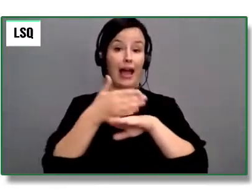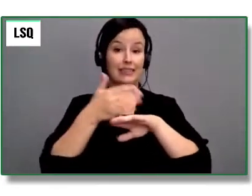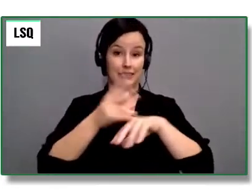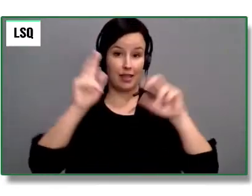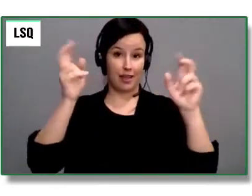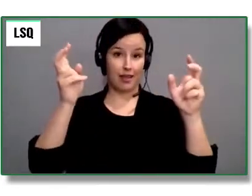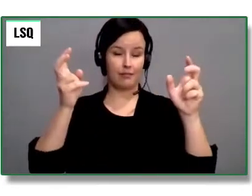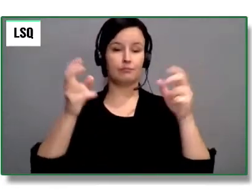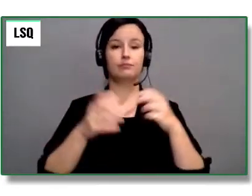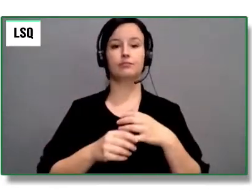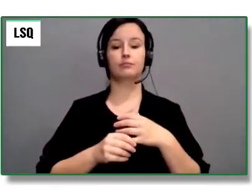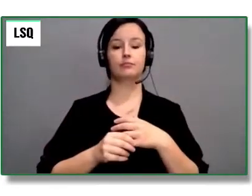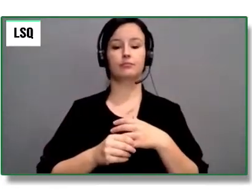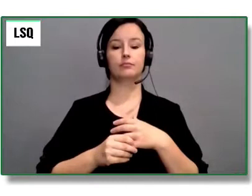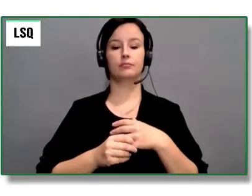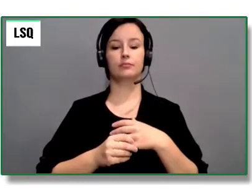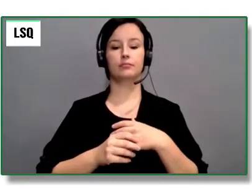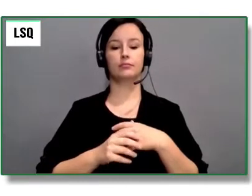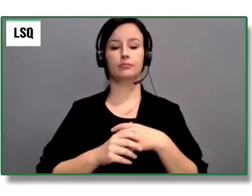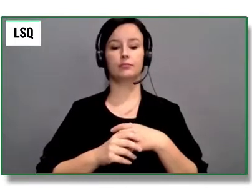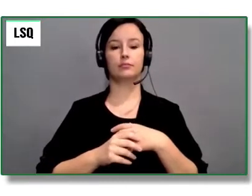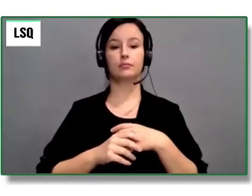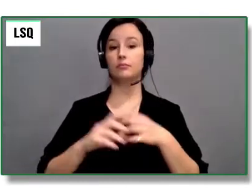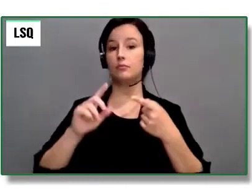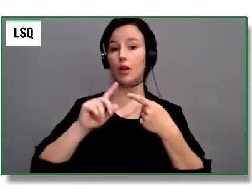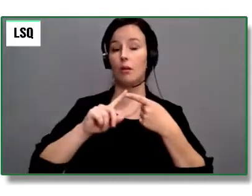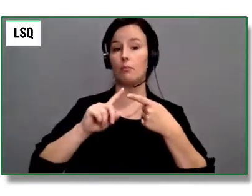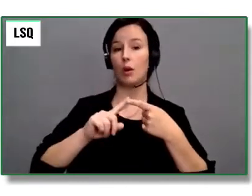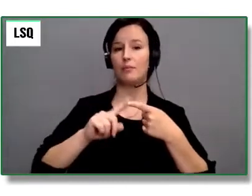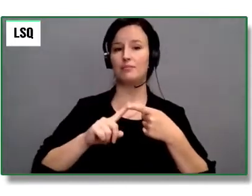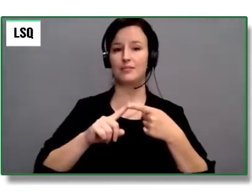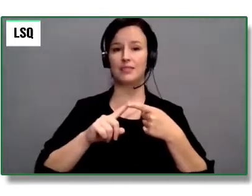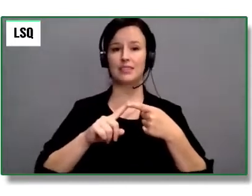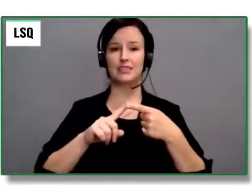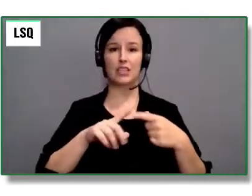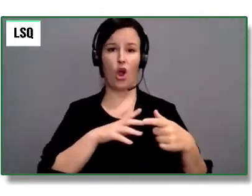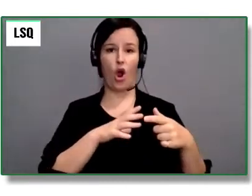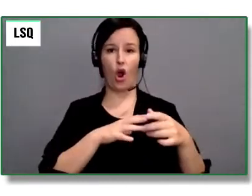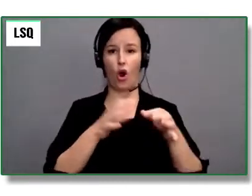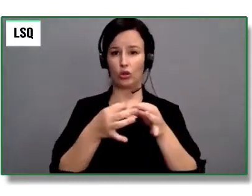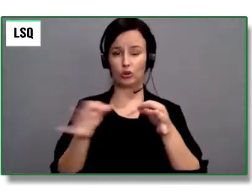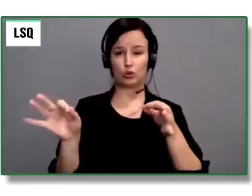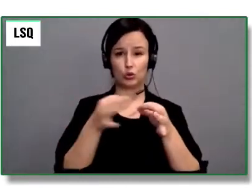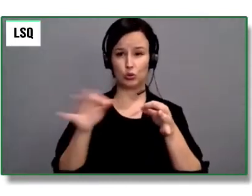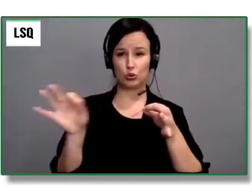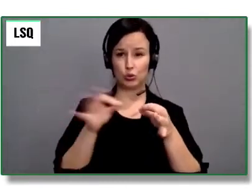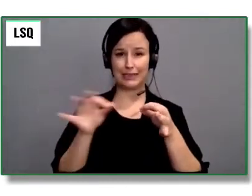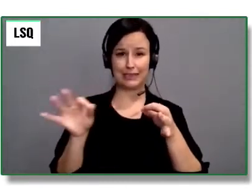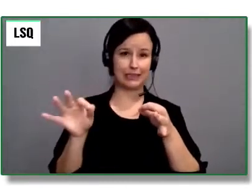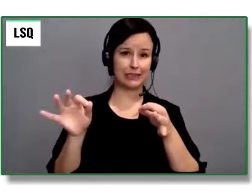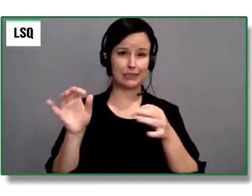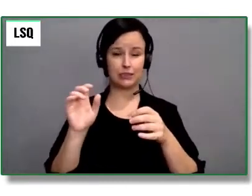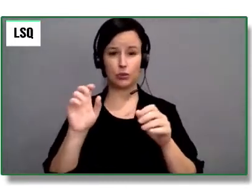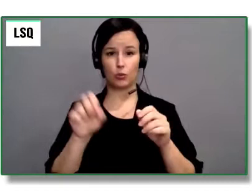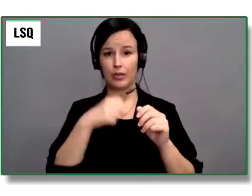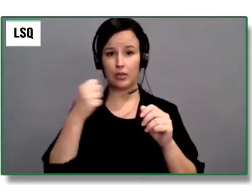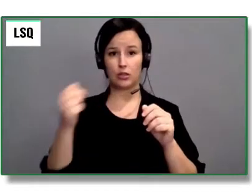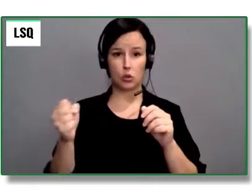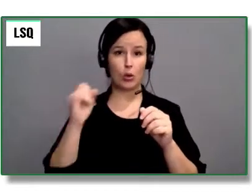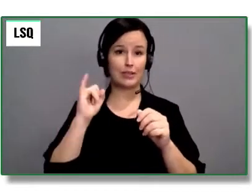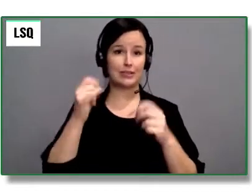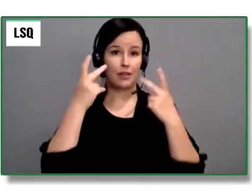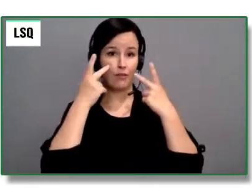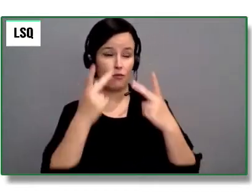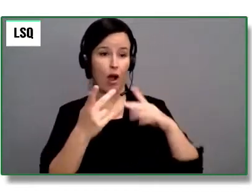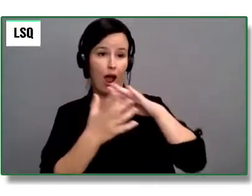pour participer à cette session. Le premier, est-ce qu'il y a des sous-titres disponibles que vous participiez en direct ou que vous regardiez l'enregistrement? Je